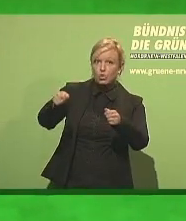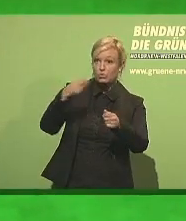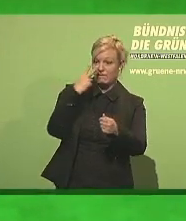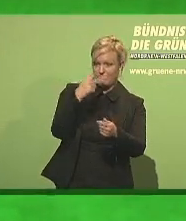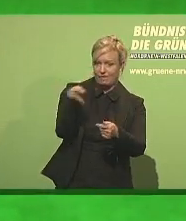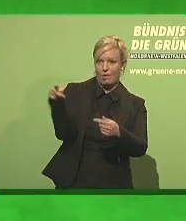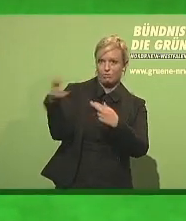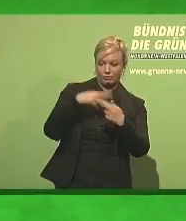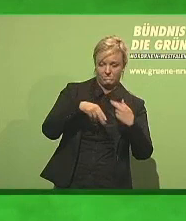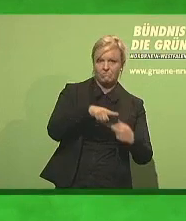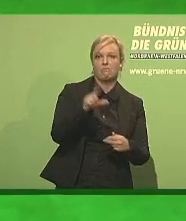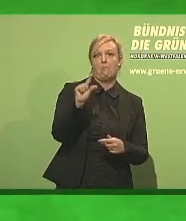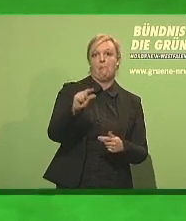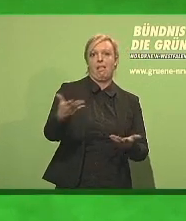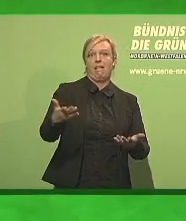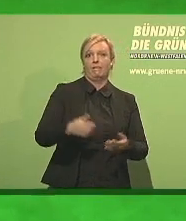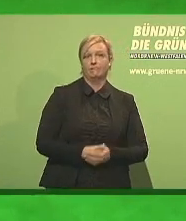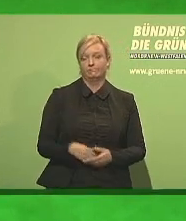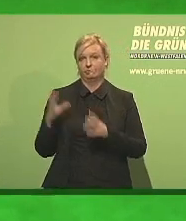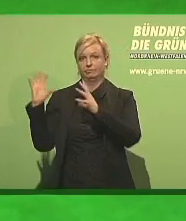Energieversorgung.